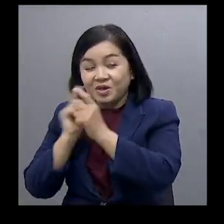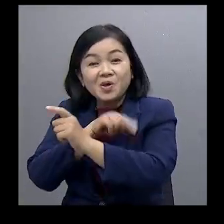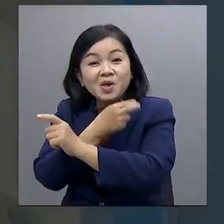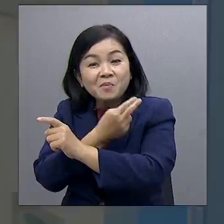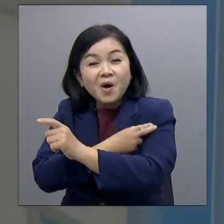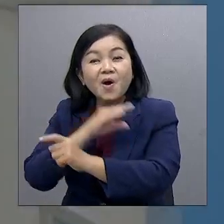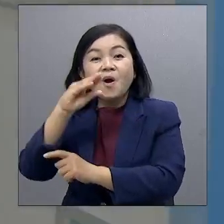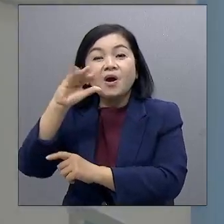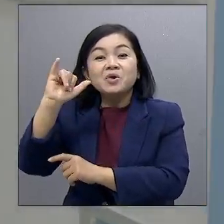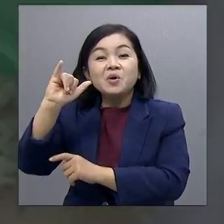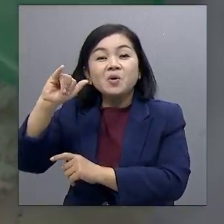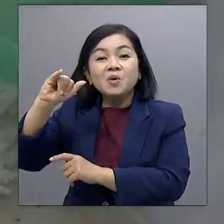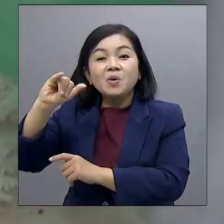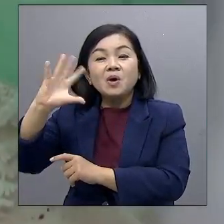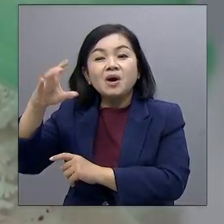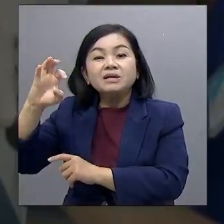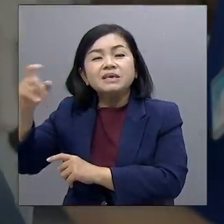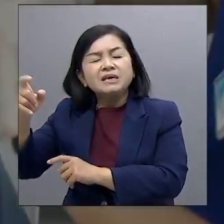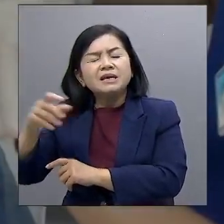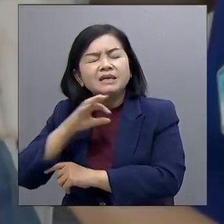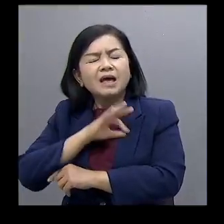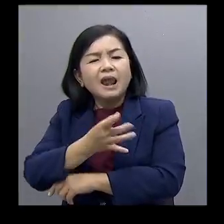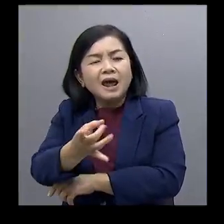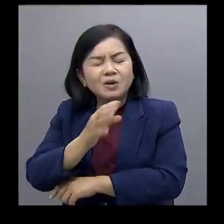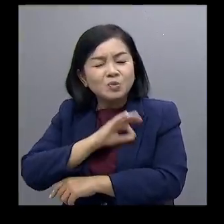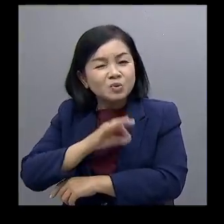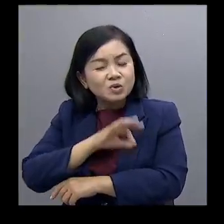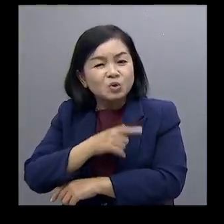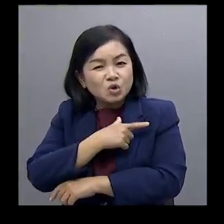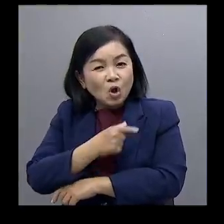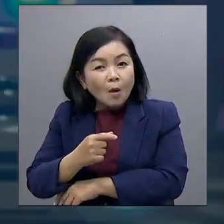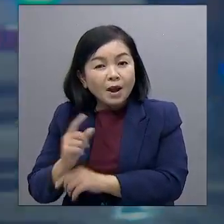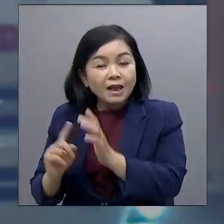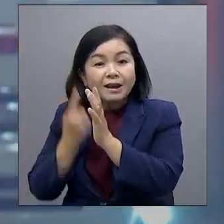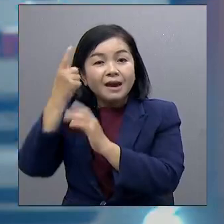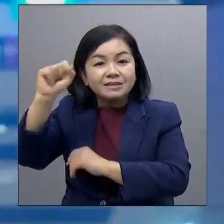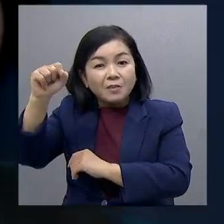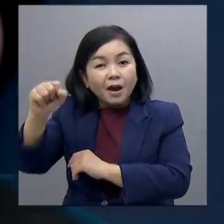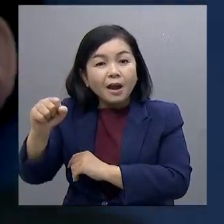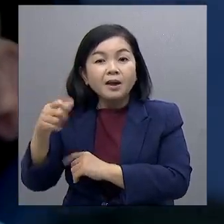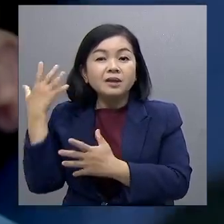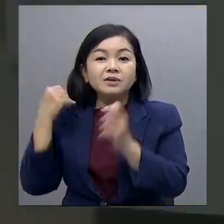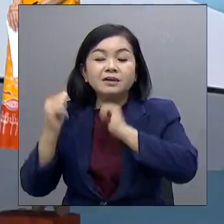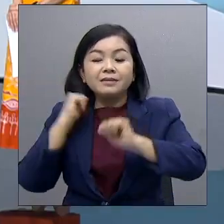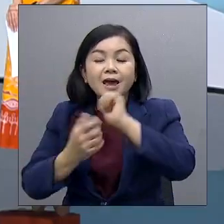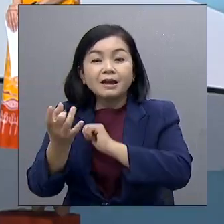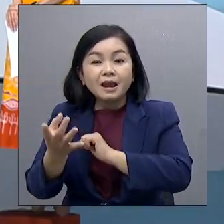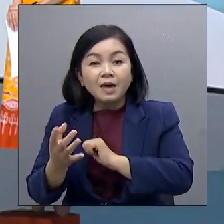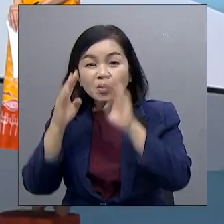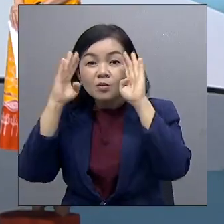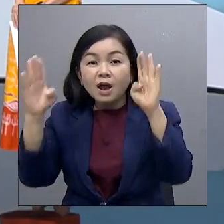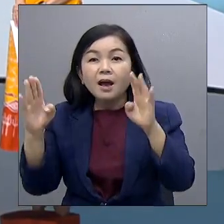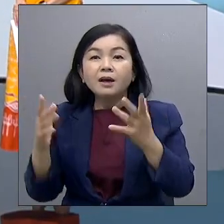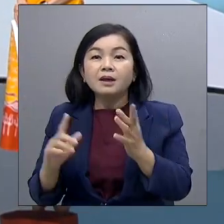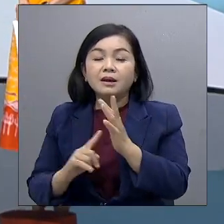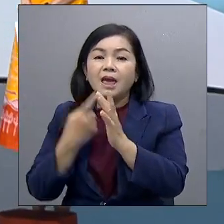โยชิค่ะอะไรที่ทำให้เราประทับใจการแสดงนี่คือเป็นเรื่องแรกๆของน้องมั้ฮะหรือว่าน้องเล่นเรื่องอะไรมาก่อนบ้างมั้คือก็อาจจะไม่ใช่